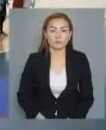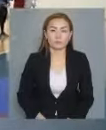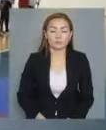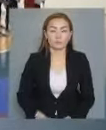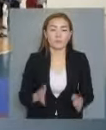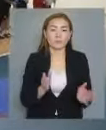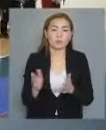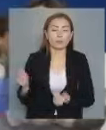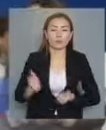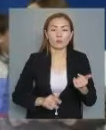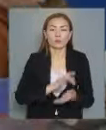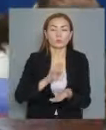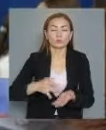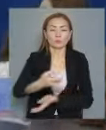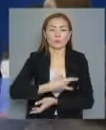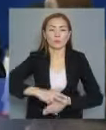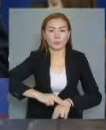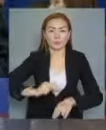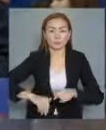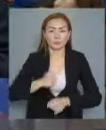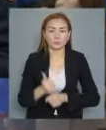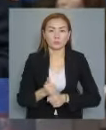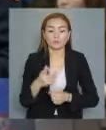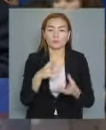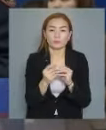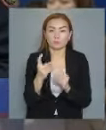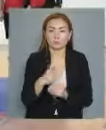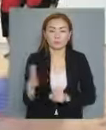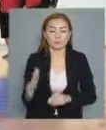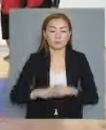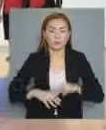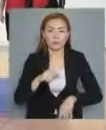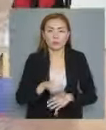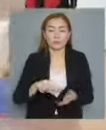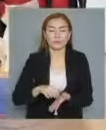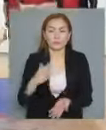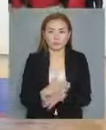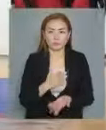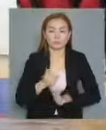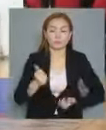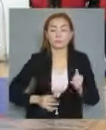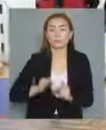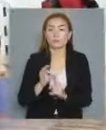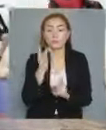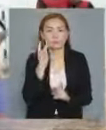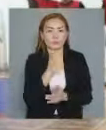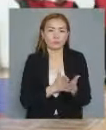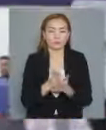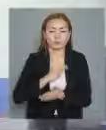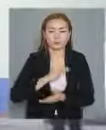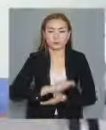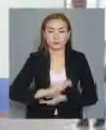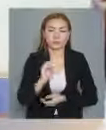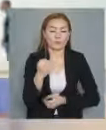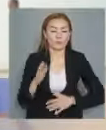Дәстүрге айналған додада қалалық аудандық полиция бөлімдерінен жалпы саны 100-ге жуық сала мамандар қатысты. Сайыстың мақсаты үнемі қызмет бабымен